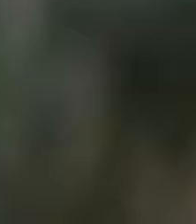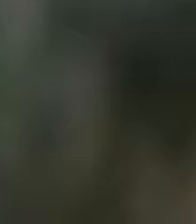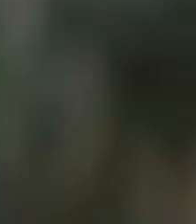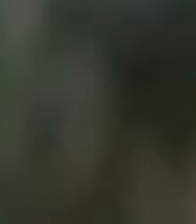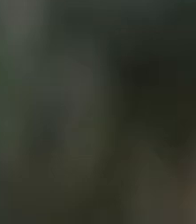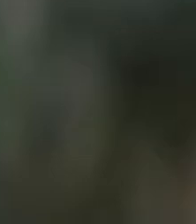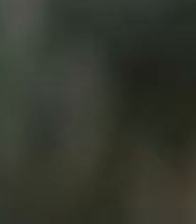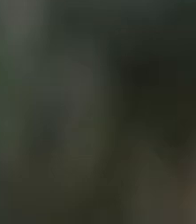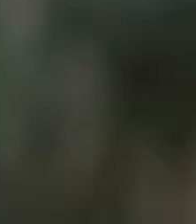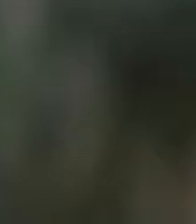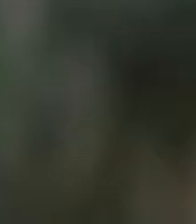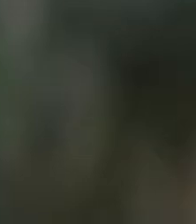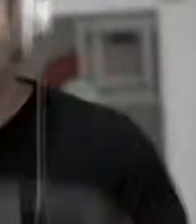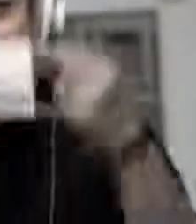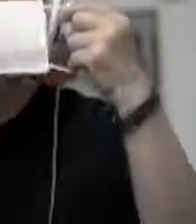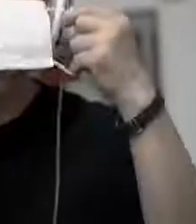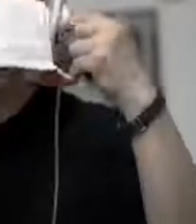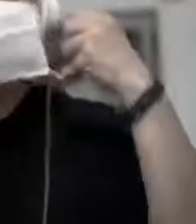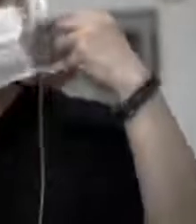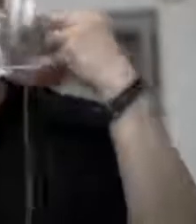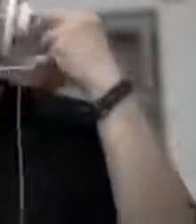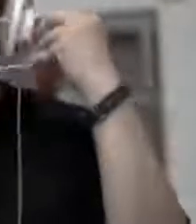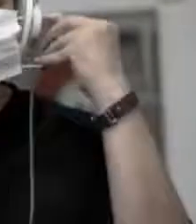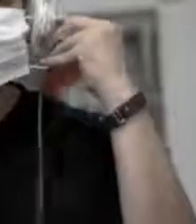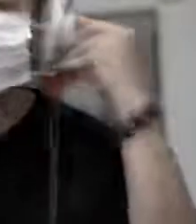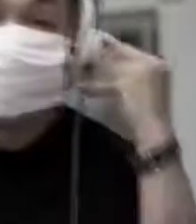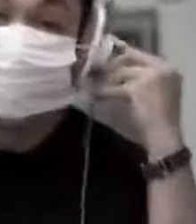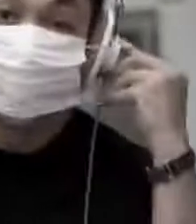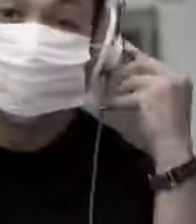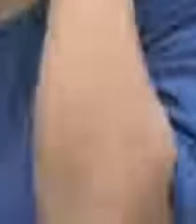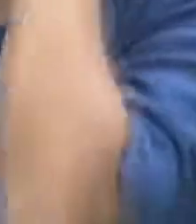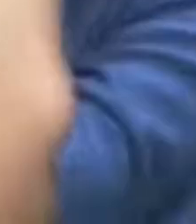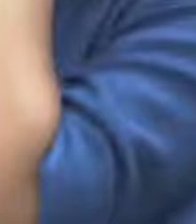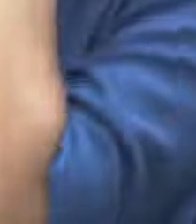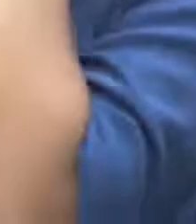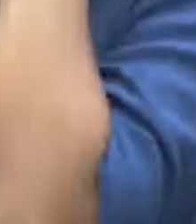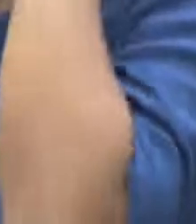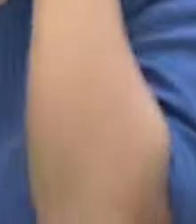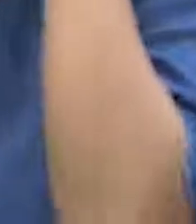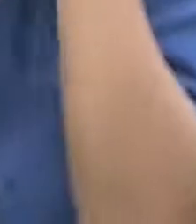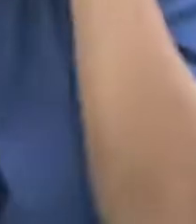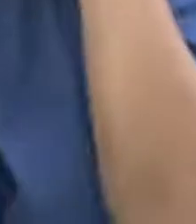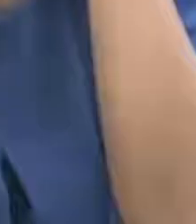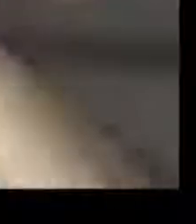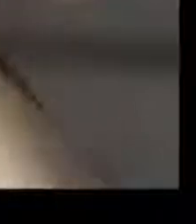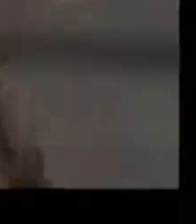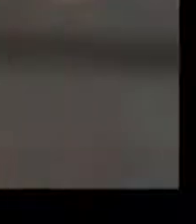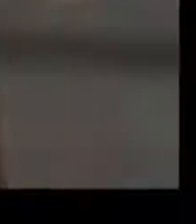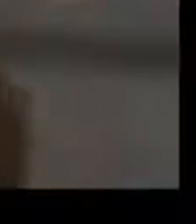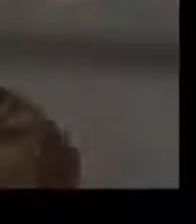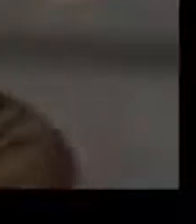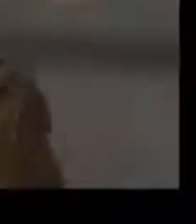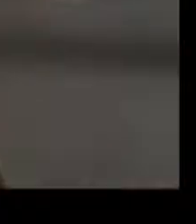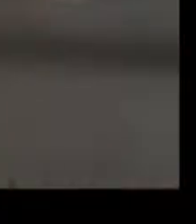Hai memenuhi mungkin pakailah masker mu sahabat